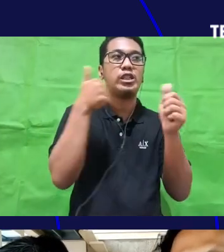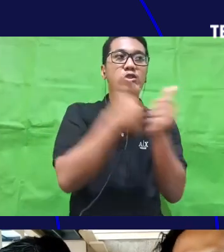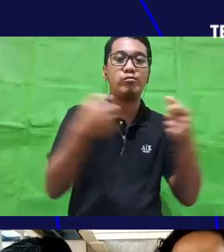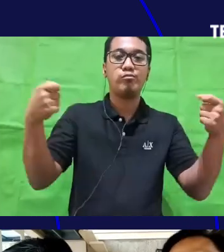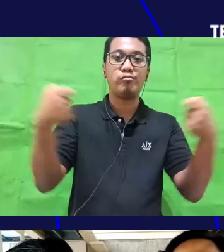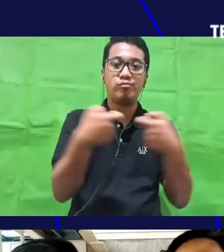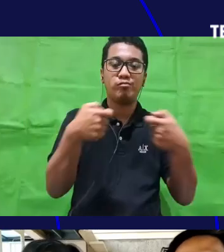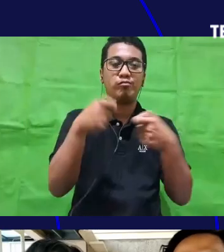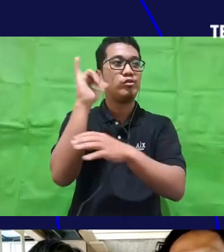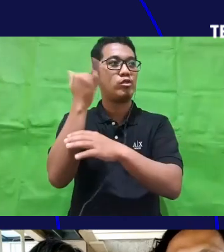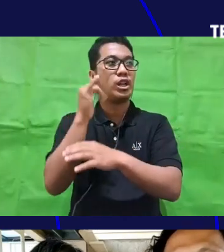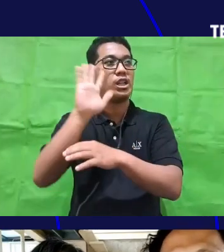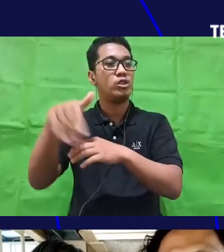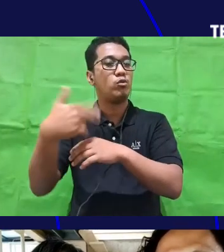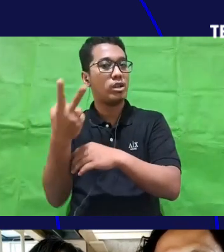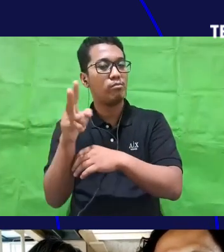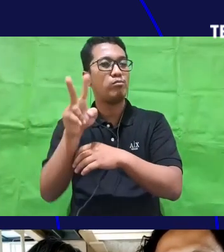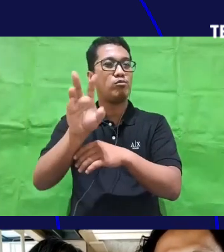2015. Waktu kita masih